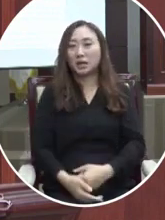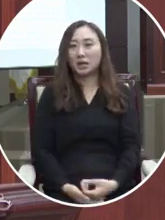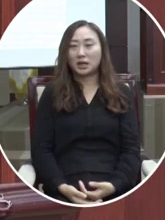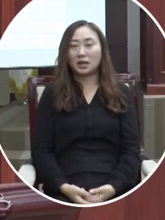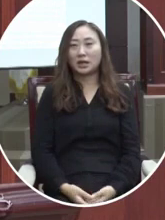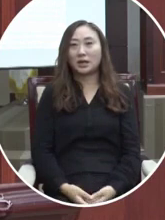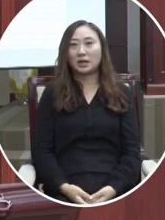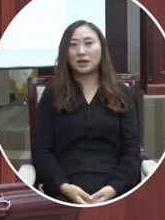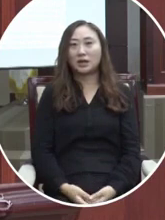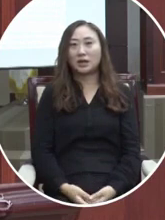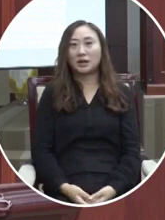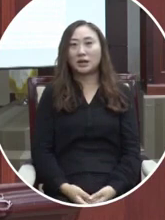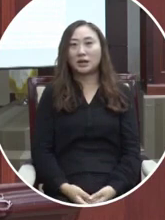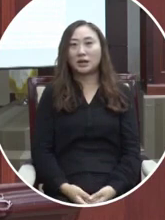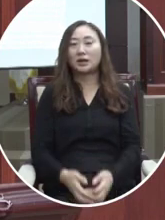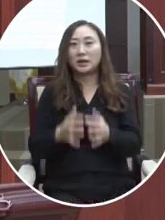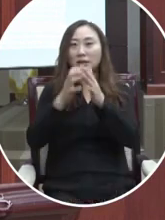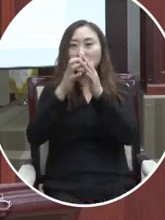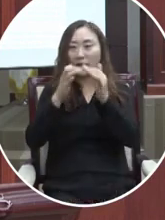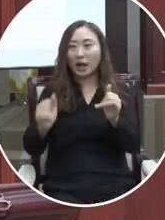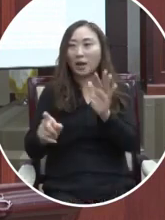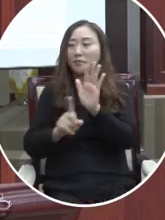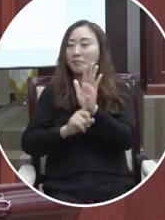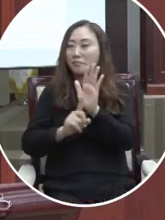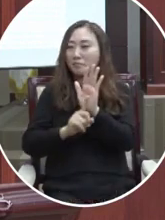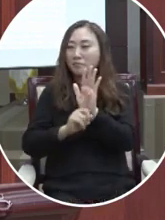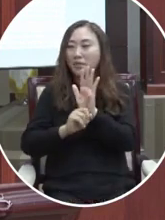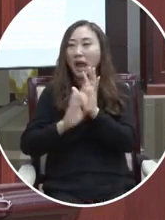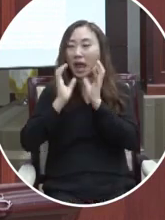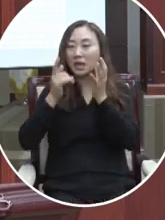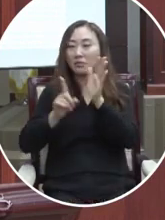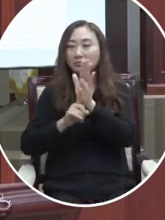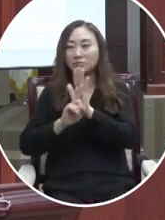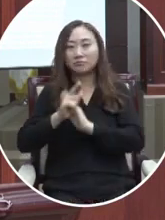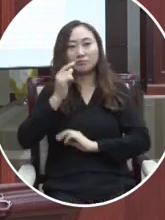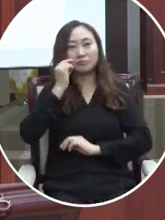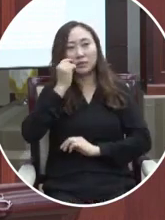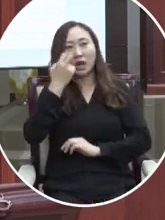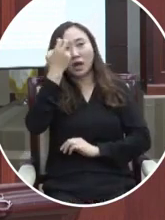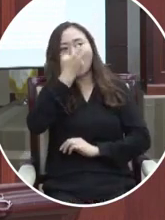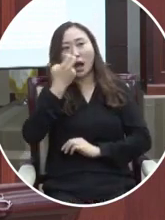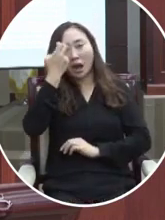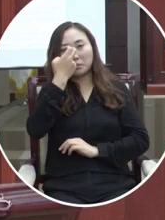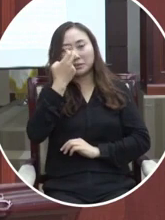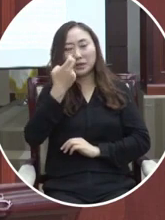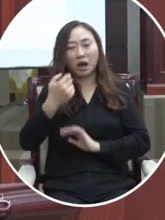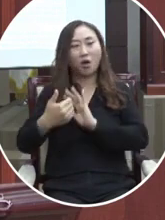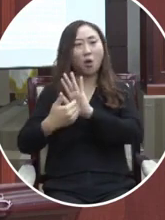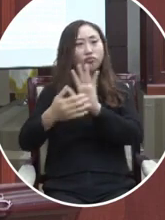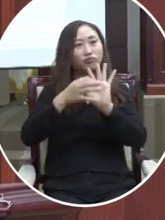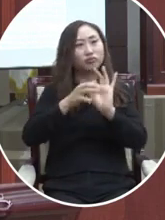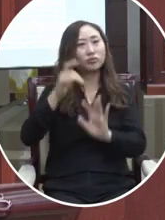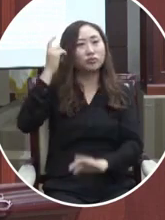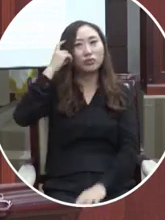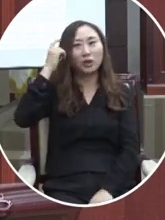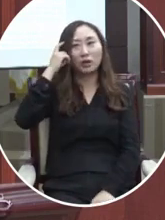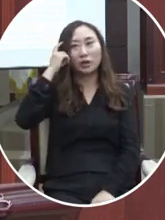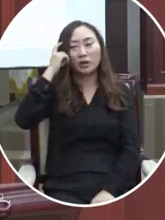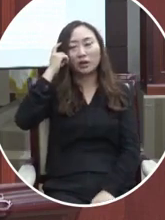의혹입니다. 원화모집 정지라는 처분을 감수하면서 감사를 거부한 이유가 무엇인지는 알 수